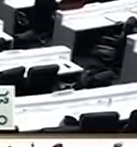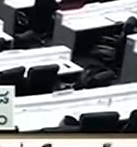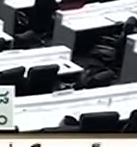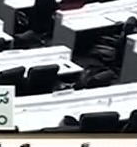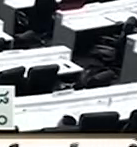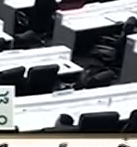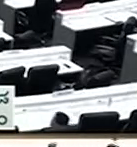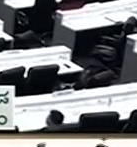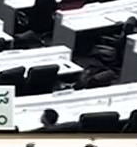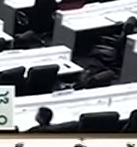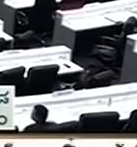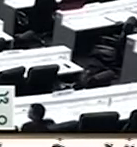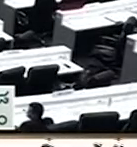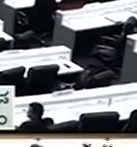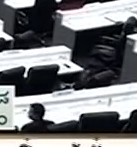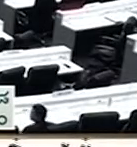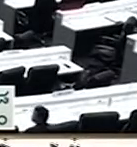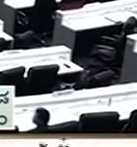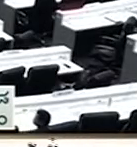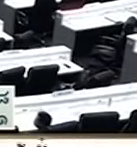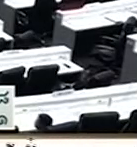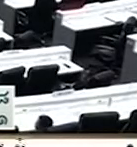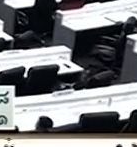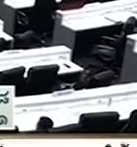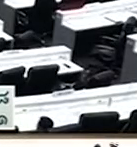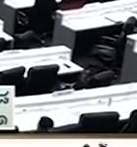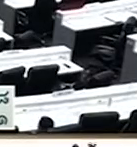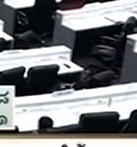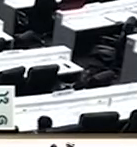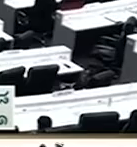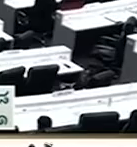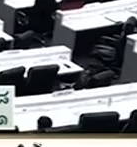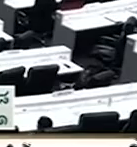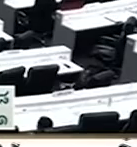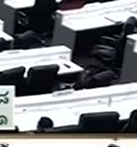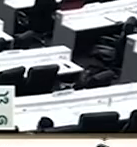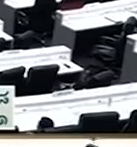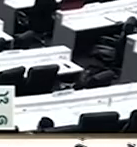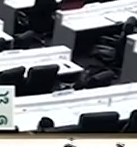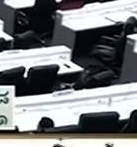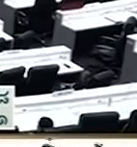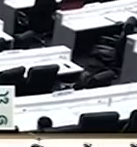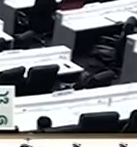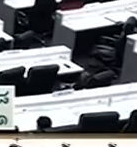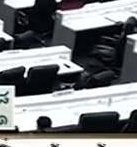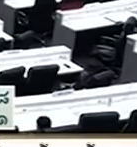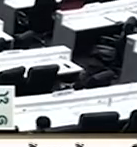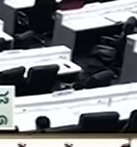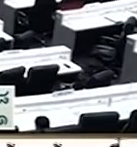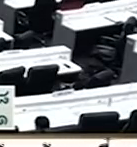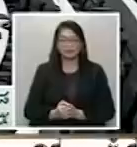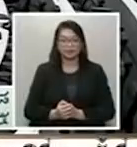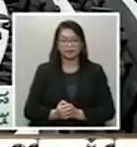งมานะครับแล้วก็ยืนอยู่บนวิถีประชาธิปไตยแล้วก็สร้างวัฒนธรรมการเมืองที่มันถูกต้